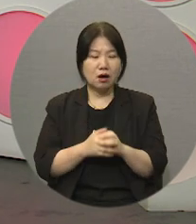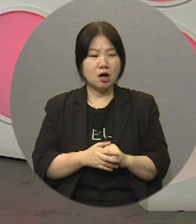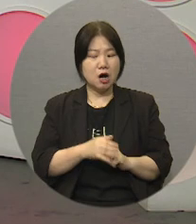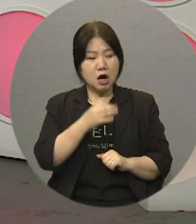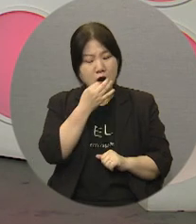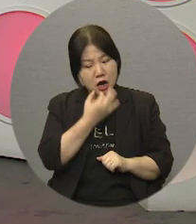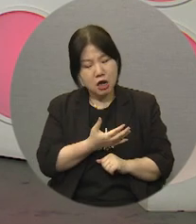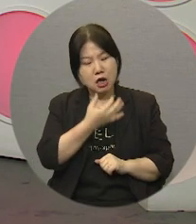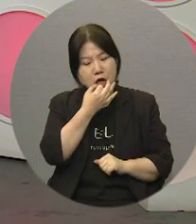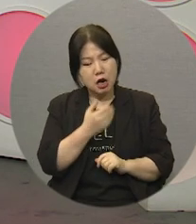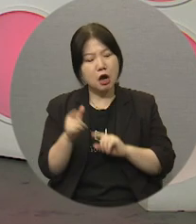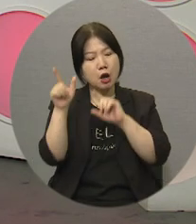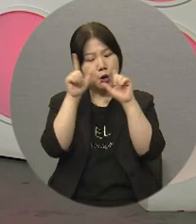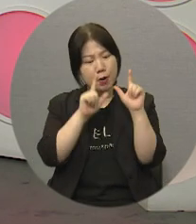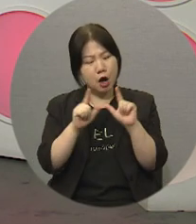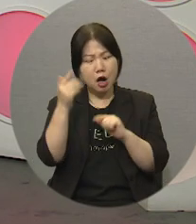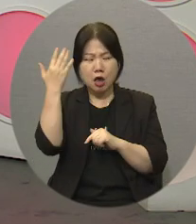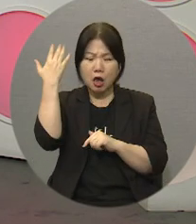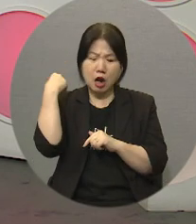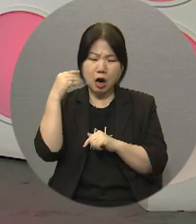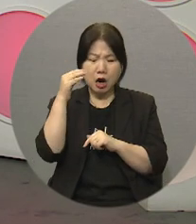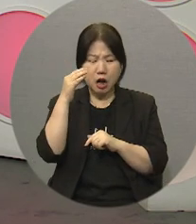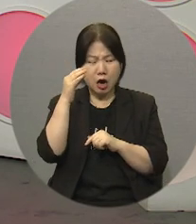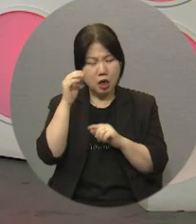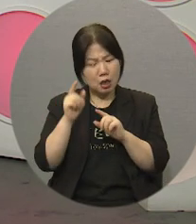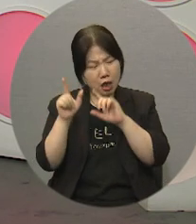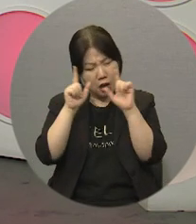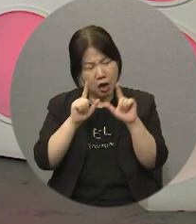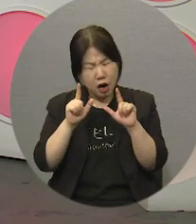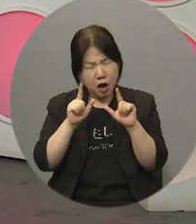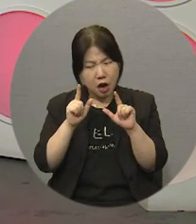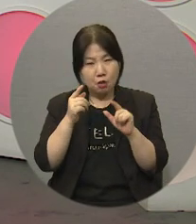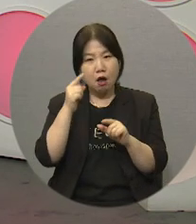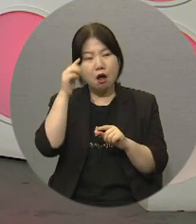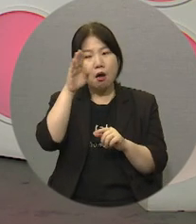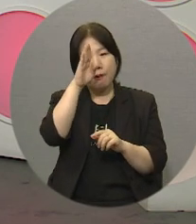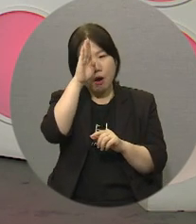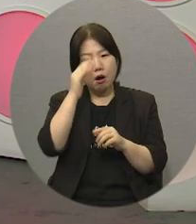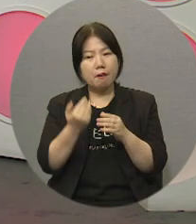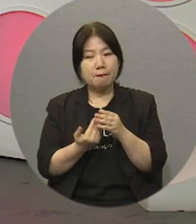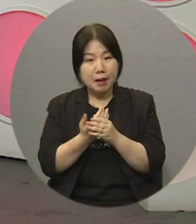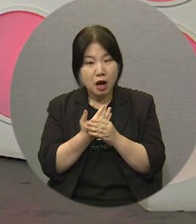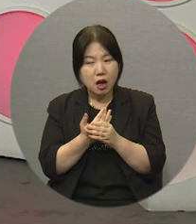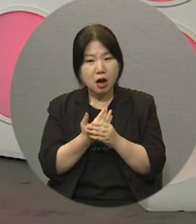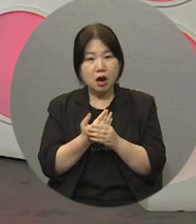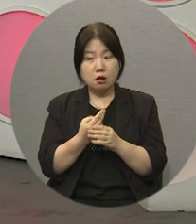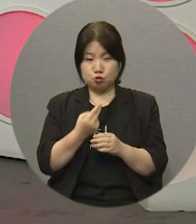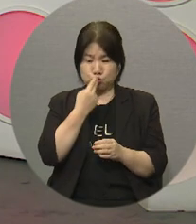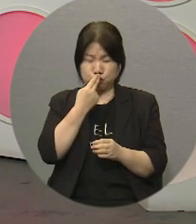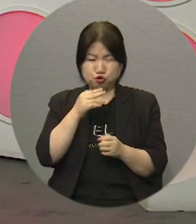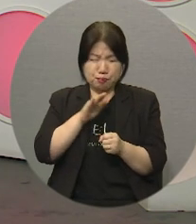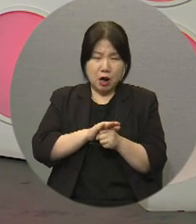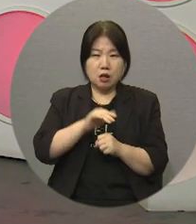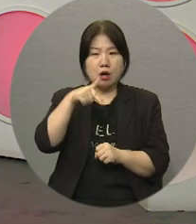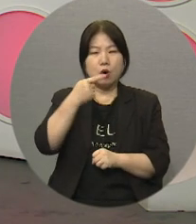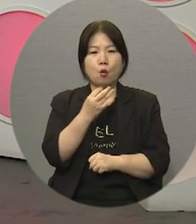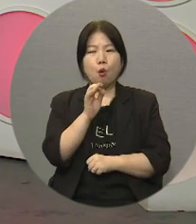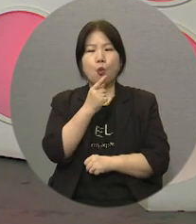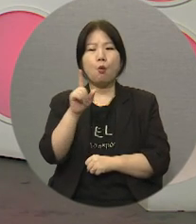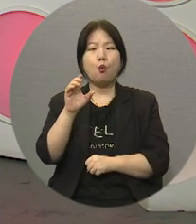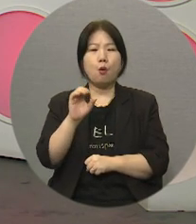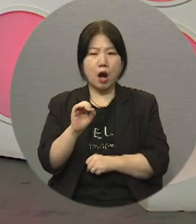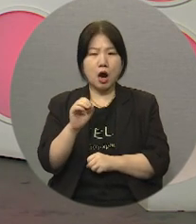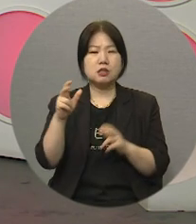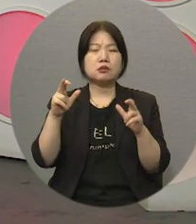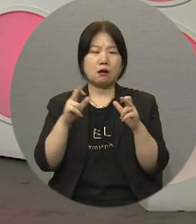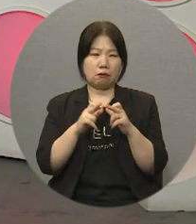생활고에 시달리며 잘 나갔던 과거를 회상하는 사이 공황장애가 찾아왔습니다. 저도 모르게 아내와 딸을